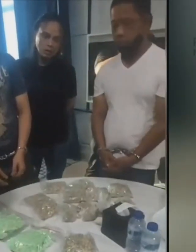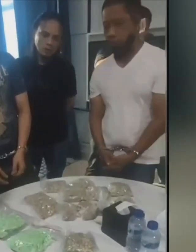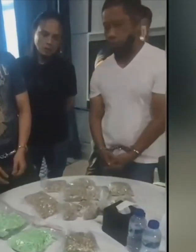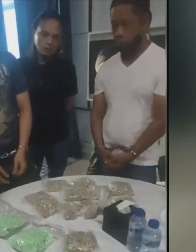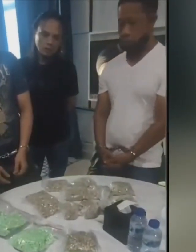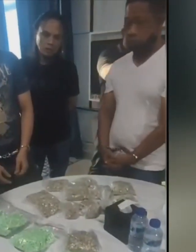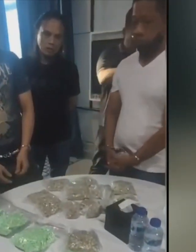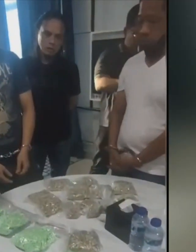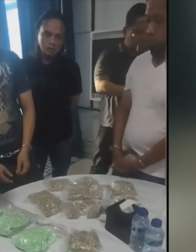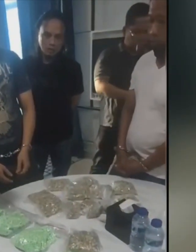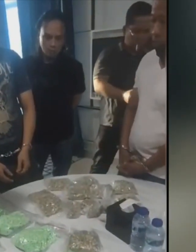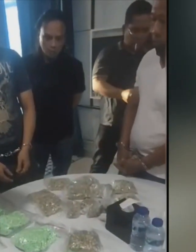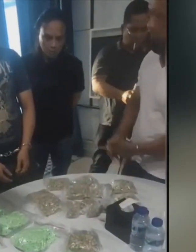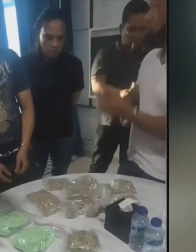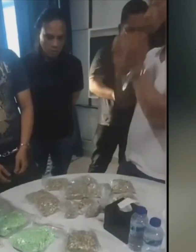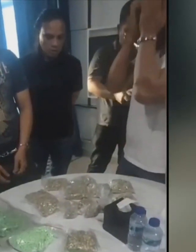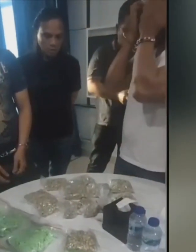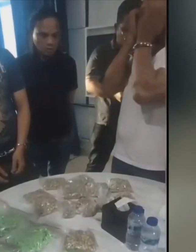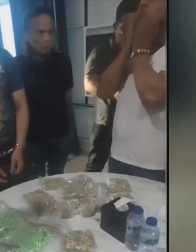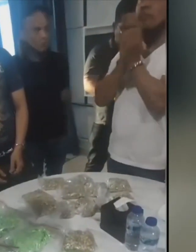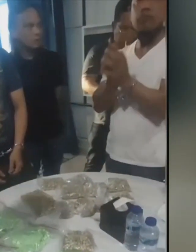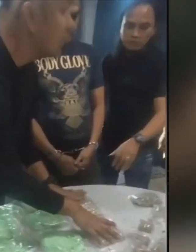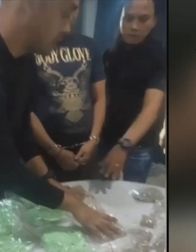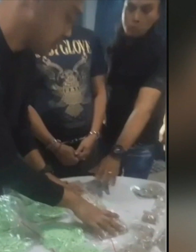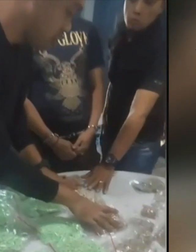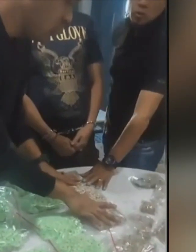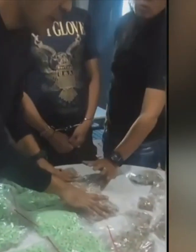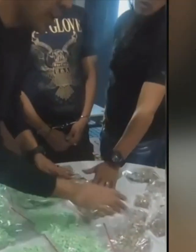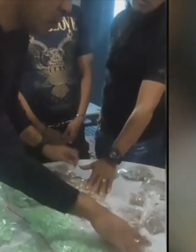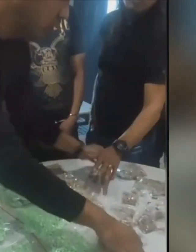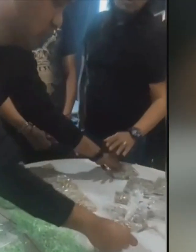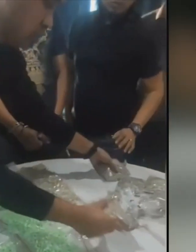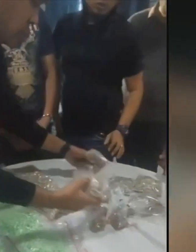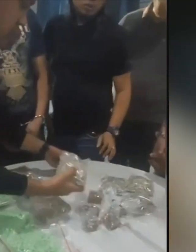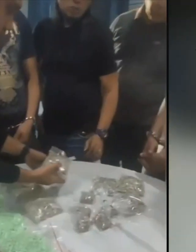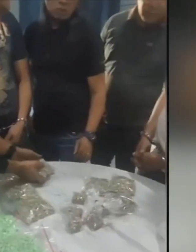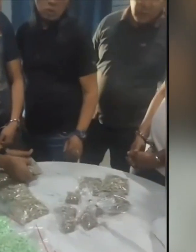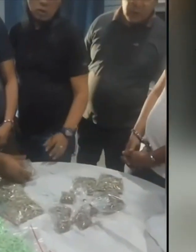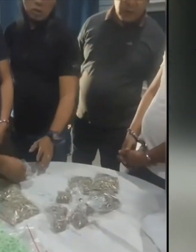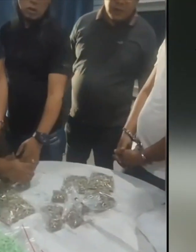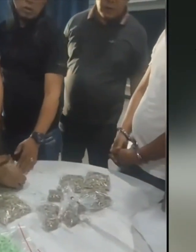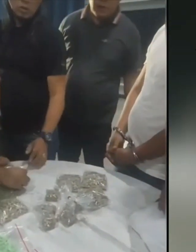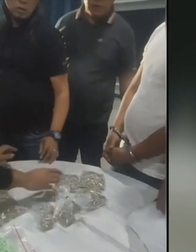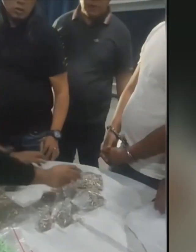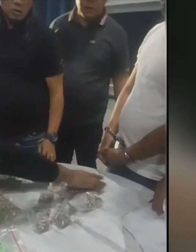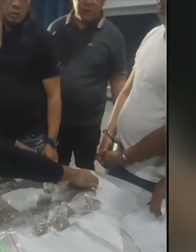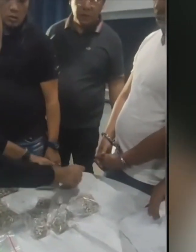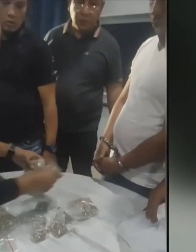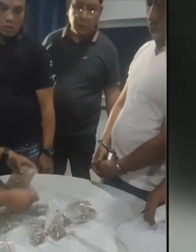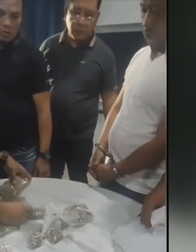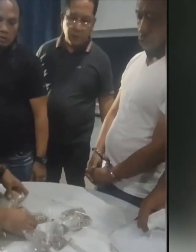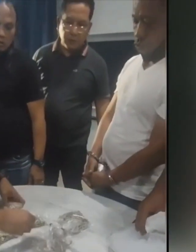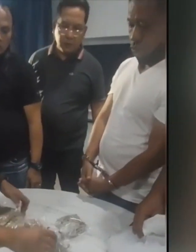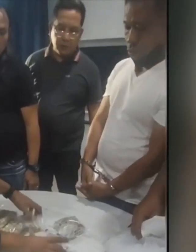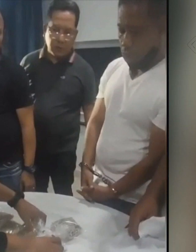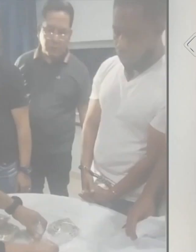bungkus pil ekstasi dengan dua warna berbeda, yakni hijau dan coklat. Total setidaknya terdapat 15.000 butir pil ekstasi yang disita